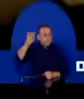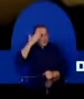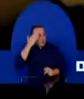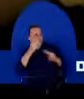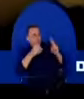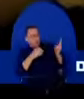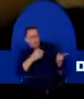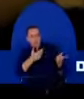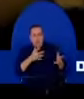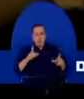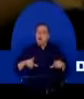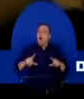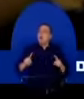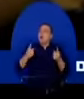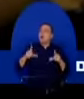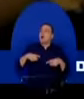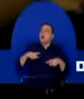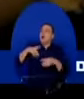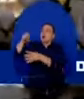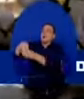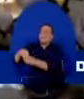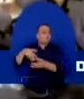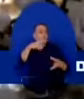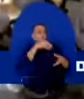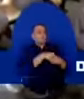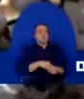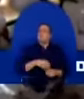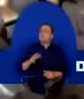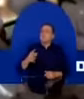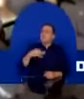קורים בחיים של הצד השני.